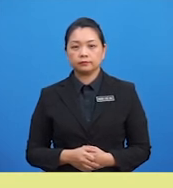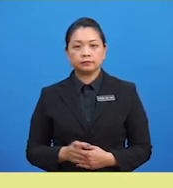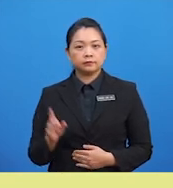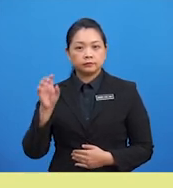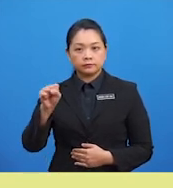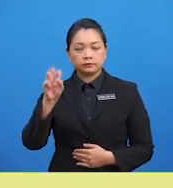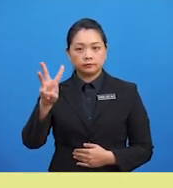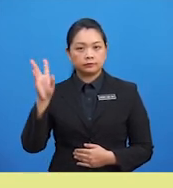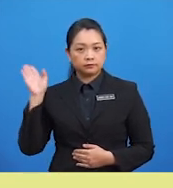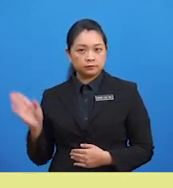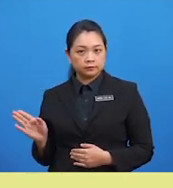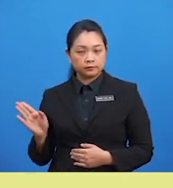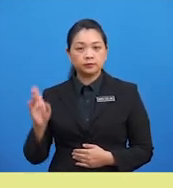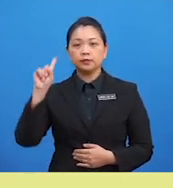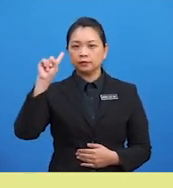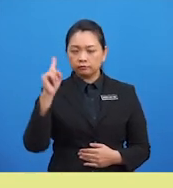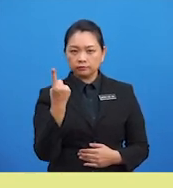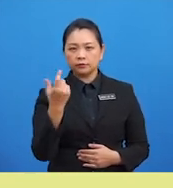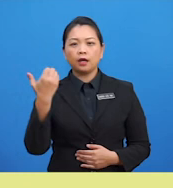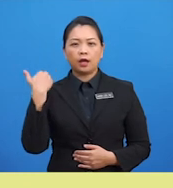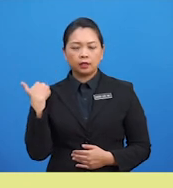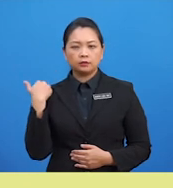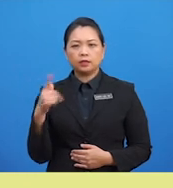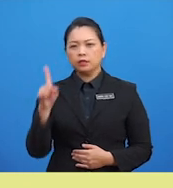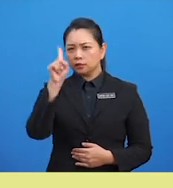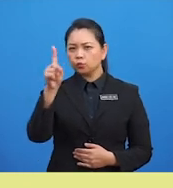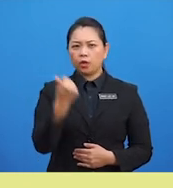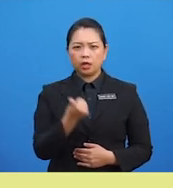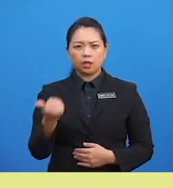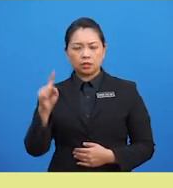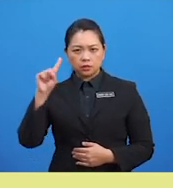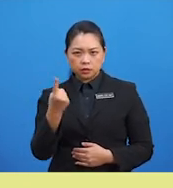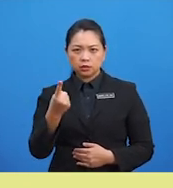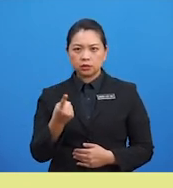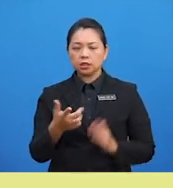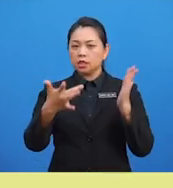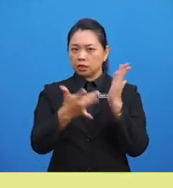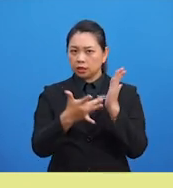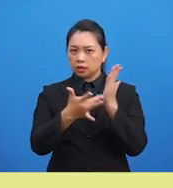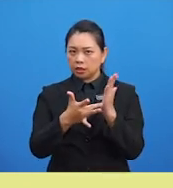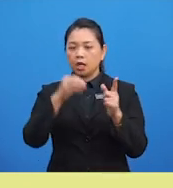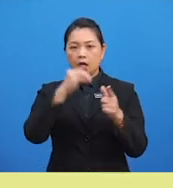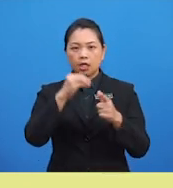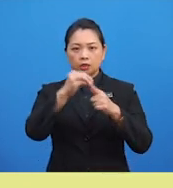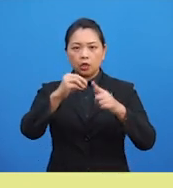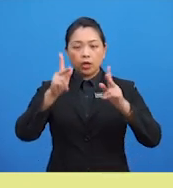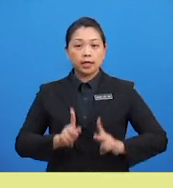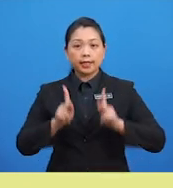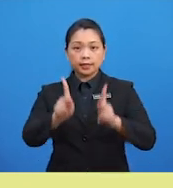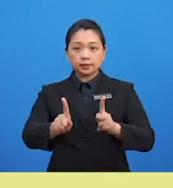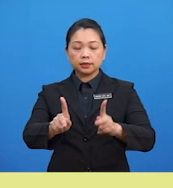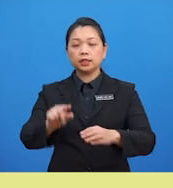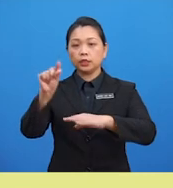perisian ini hanya merupakan satu alat sahaja, teknik atau kaedah